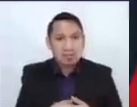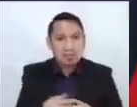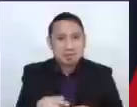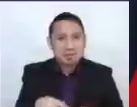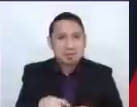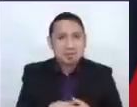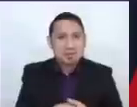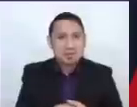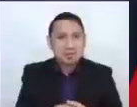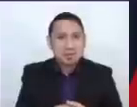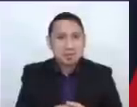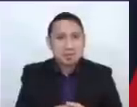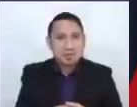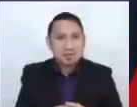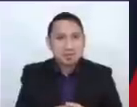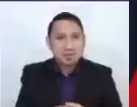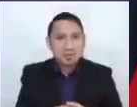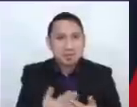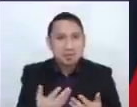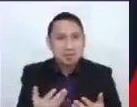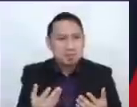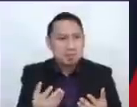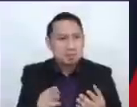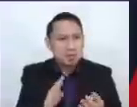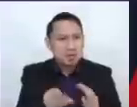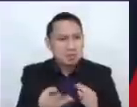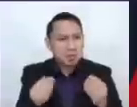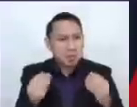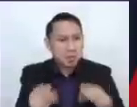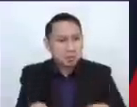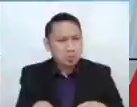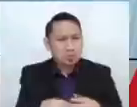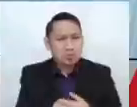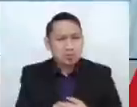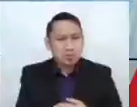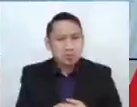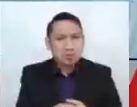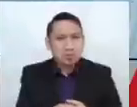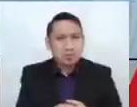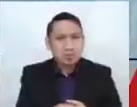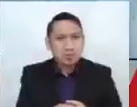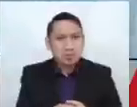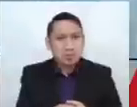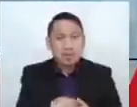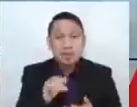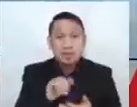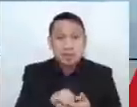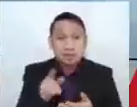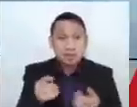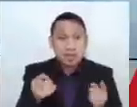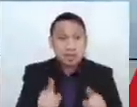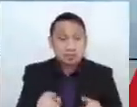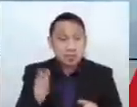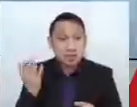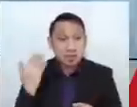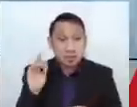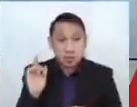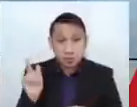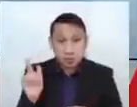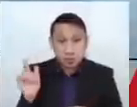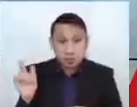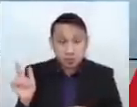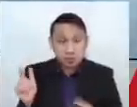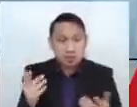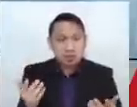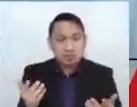na yung ganong sigla niya eh. That was ano pa, nung 2020 niyo pa siya huli nakita, tapos nung Marso nga, hindi naman kayo